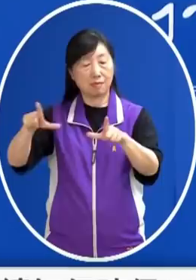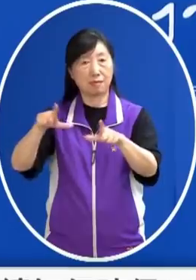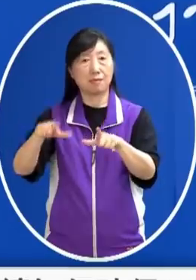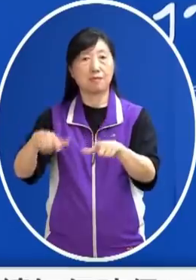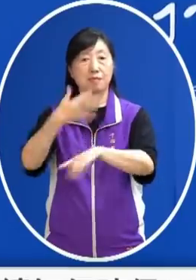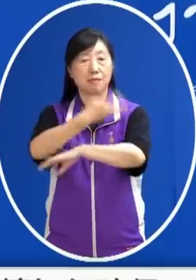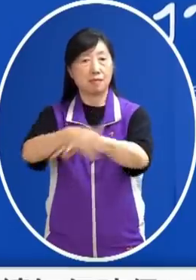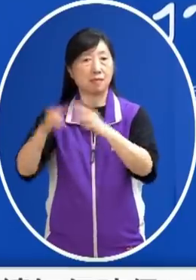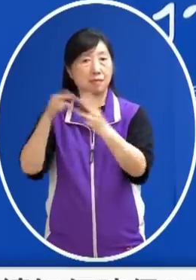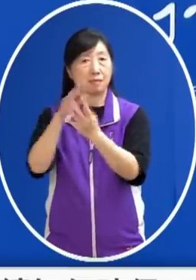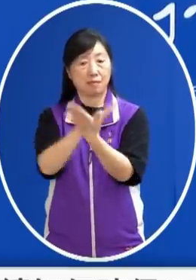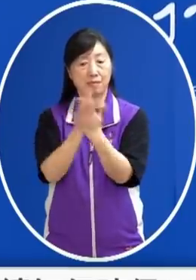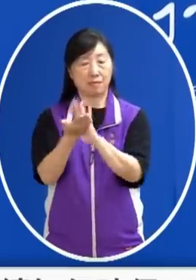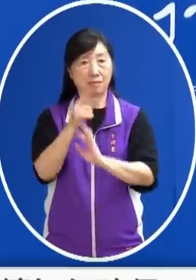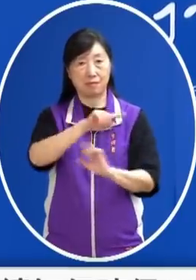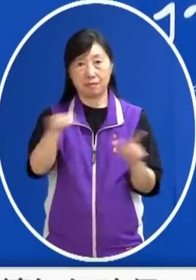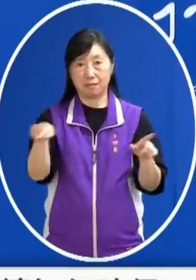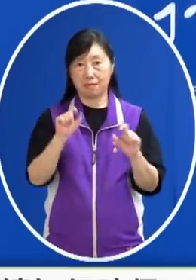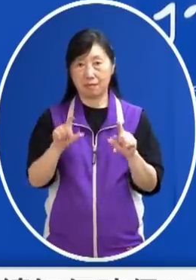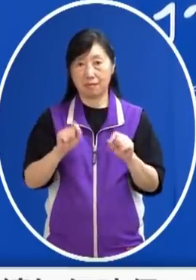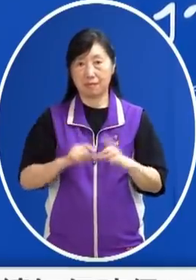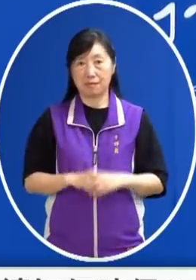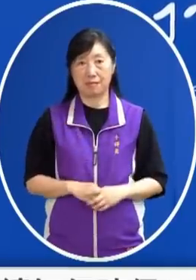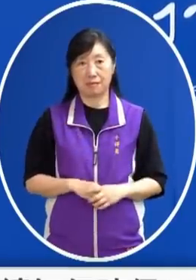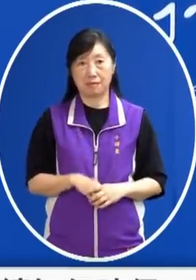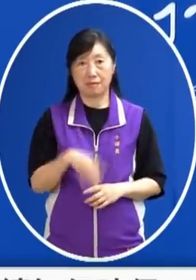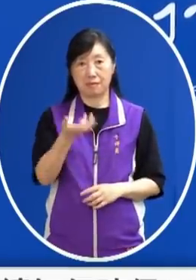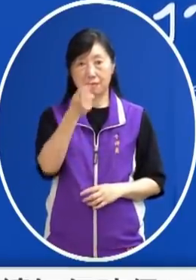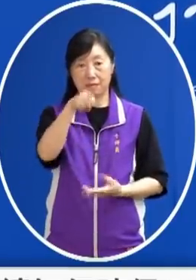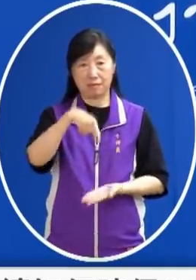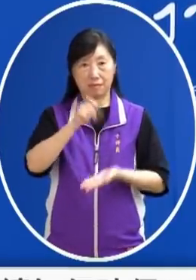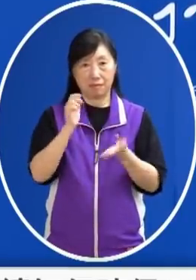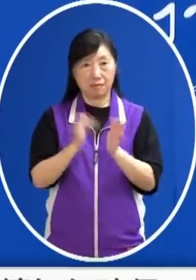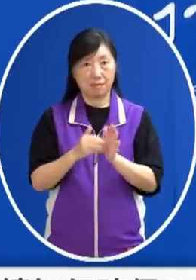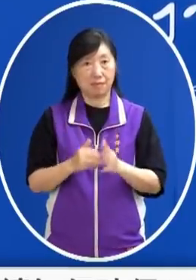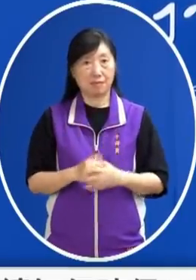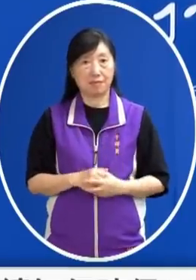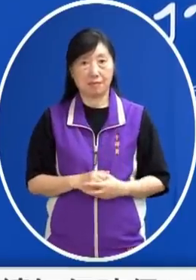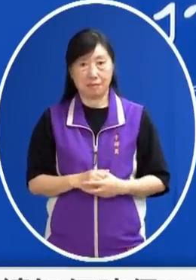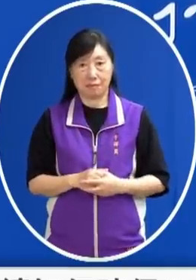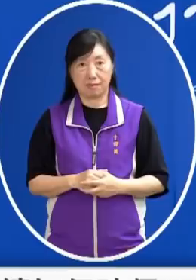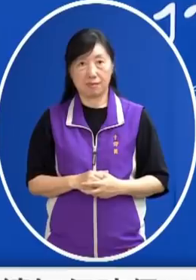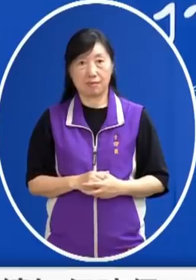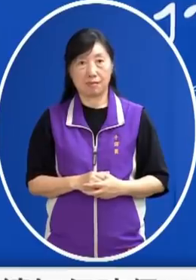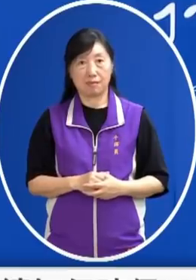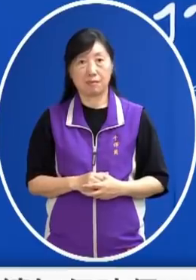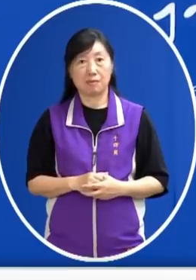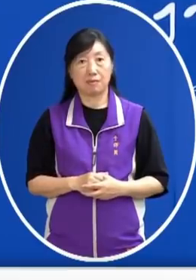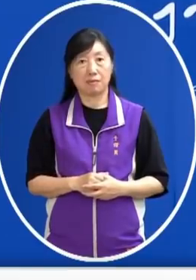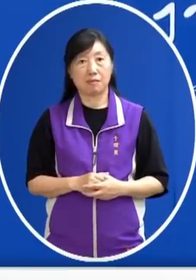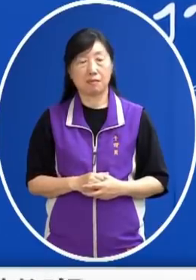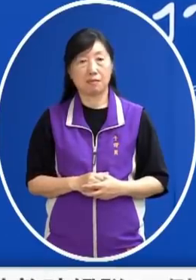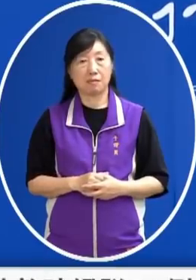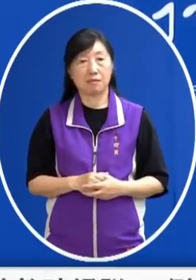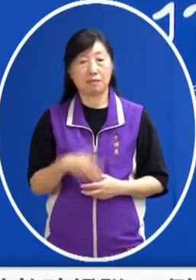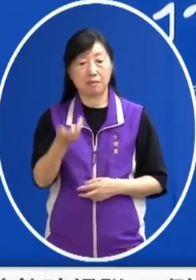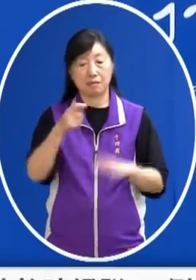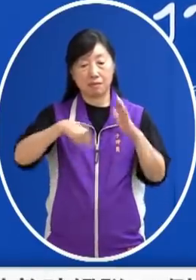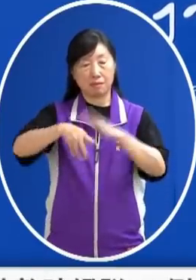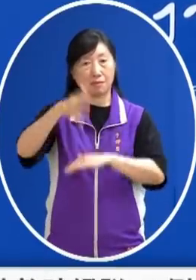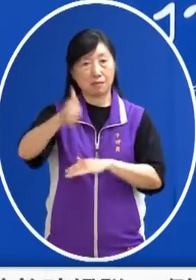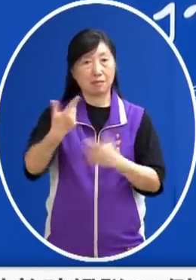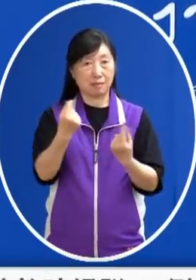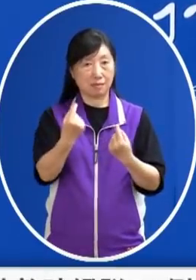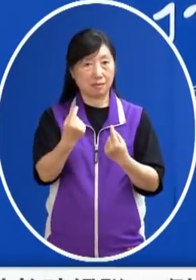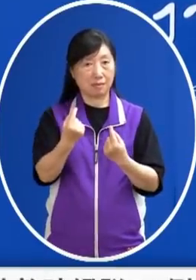哈。也提到您刚才所提到的那样的状况哈。那不过廖院长也有跟我